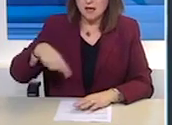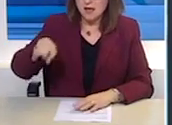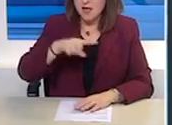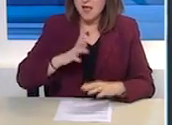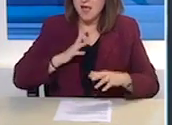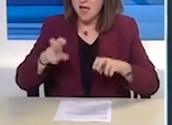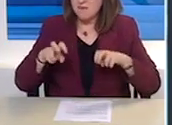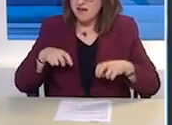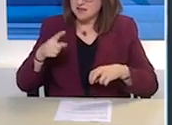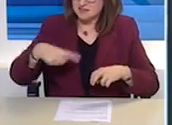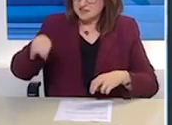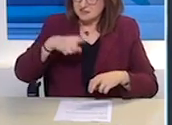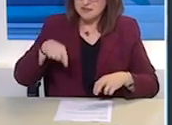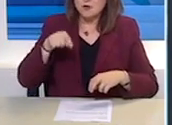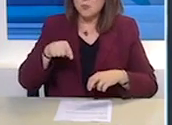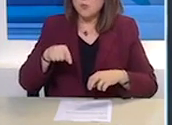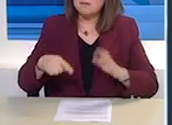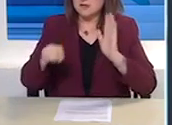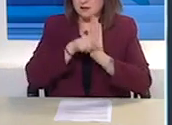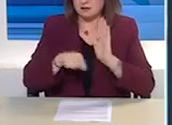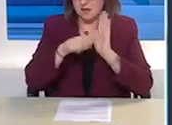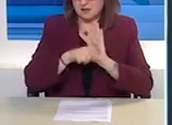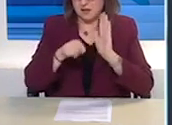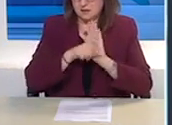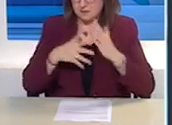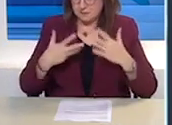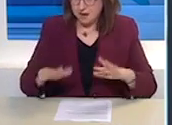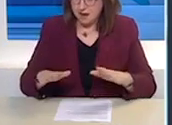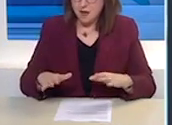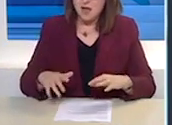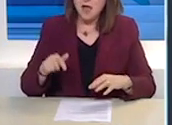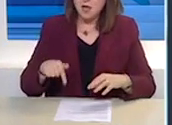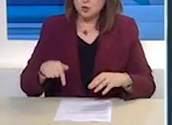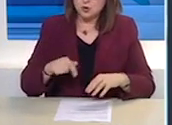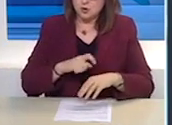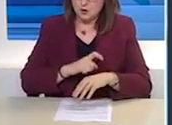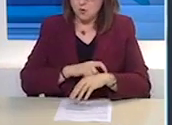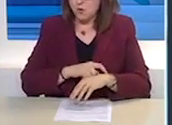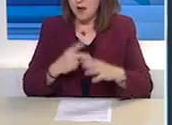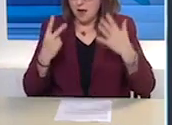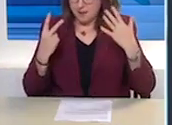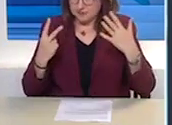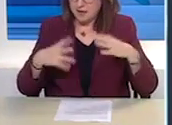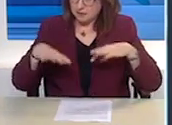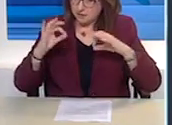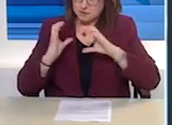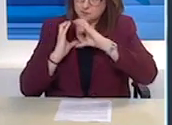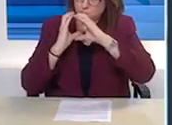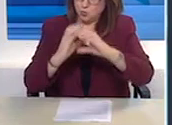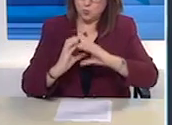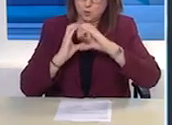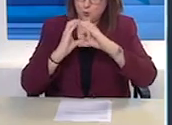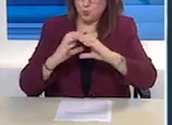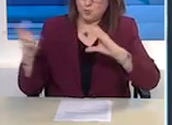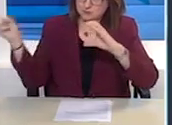επιβάτες οι οποίοι έχουν αρνητικά δείγματα, στις 7 ξεκινάνε οι διαδικασίες μεταφοράς τους